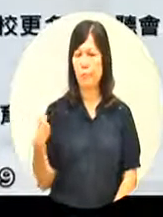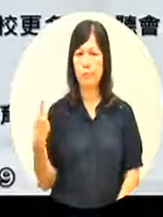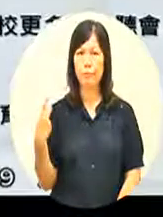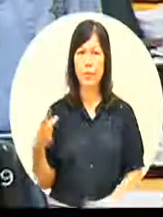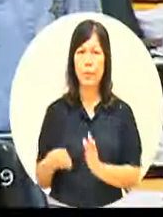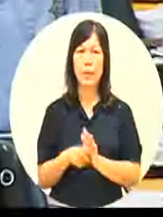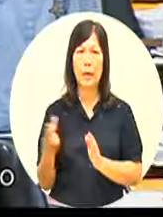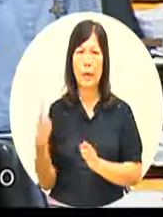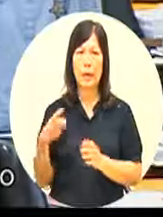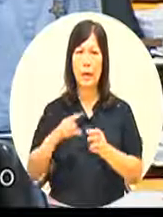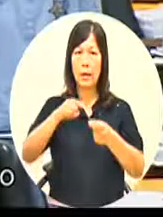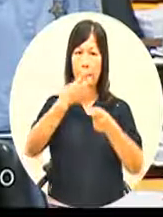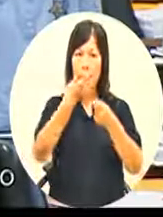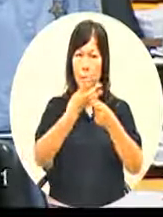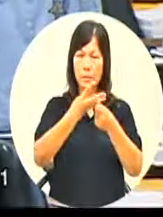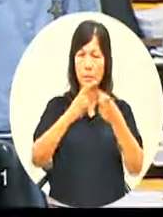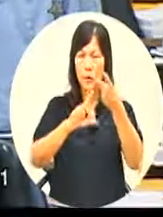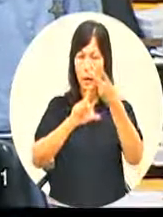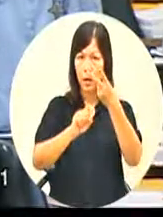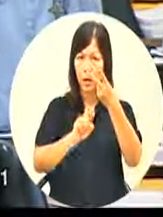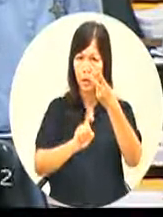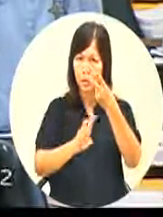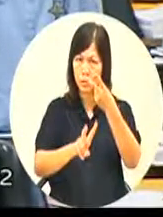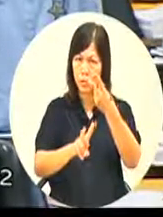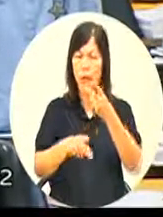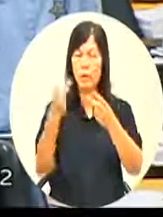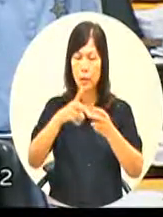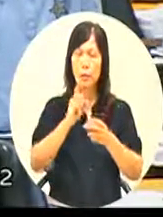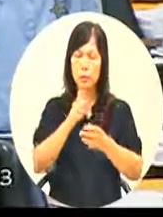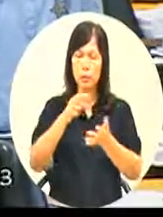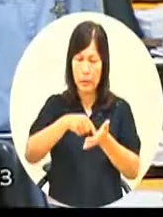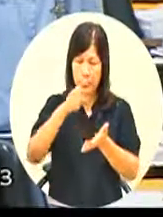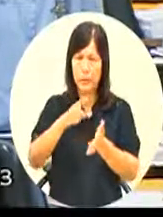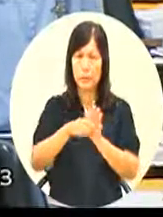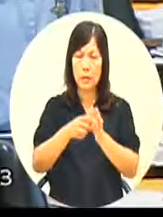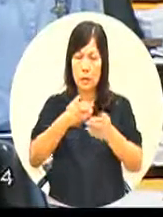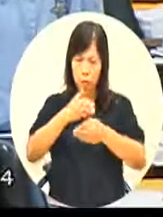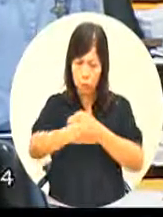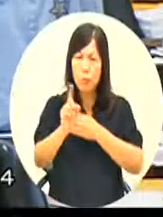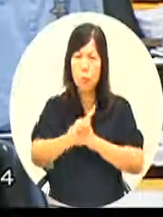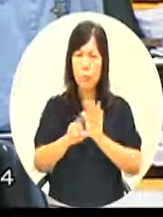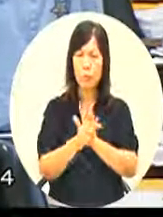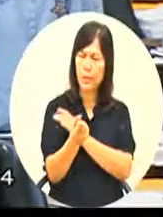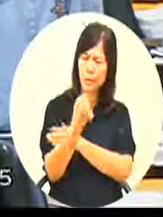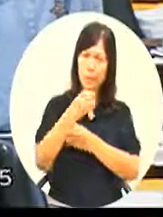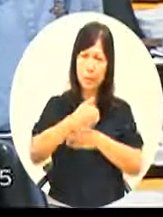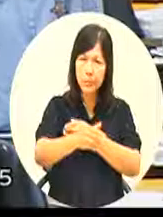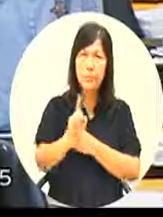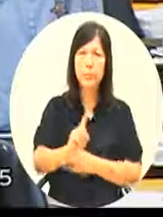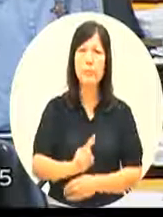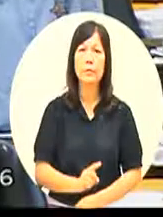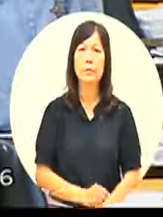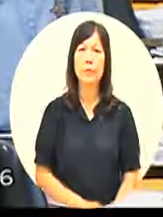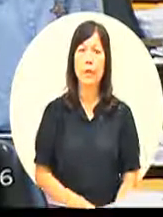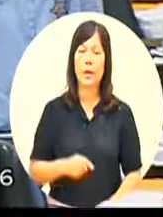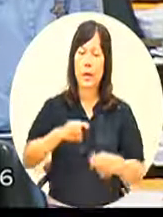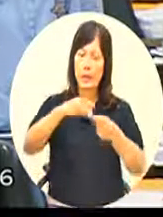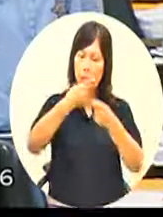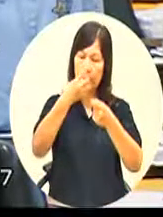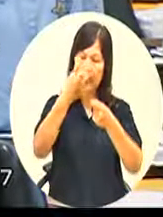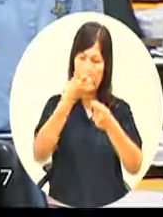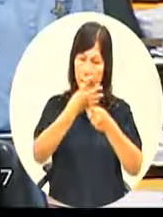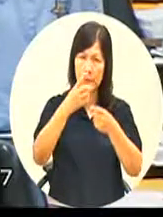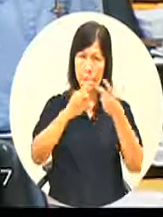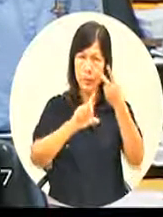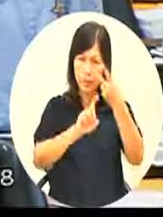呢，在104年的2月12号，我大概重复一下我们的过程，努力的过程。1804年2月12日，我